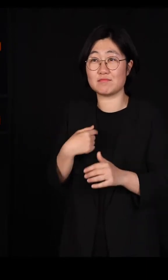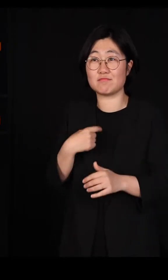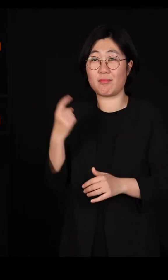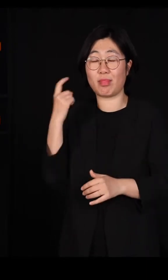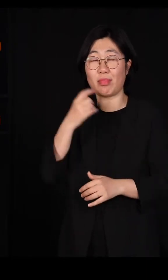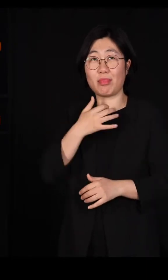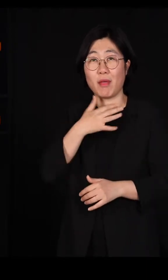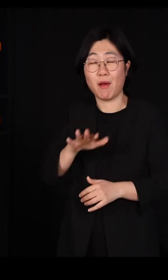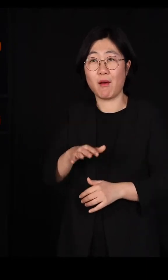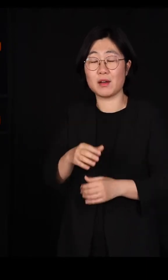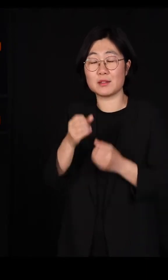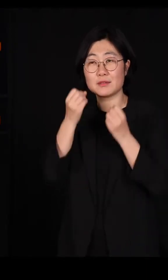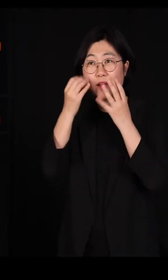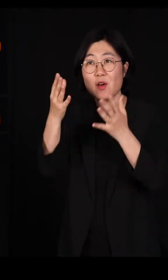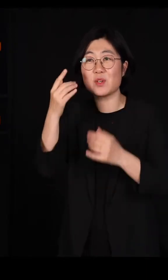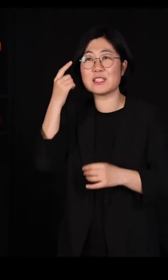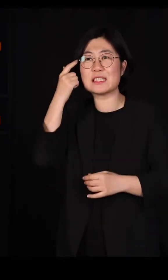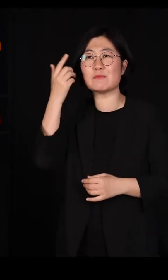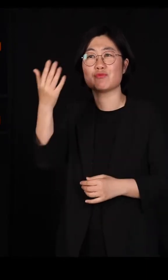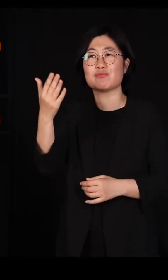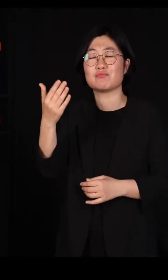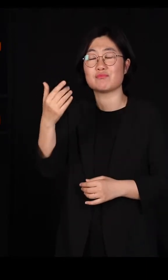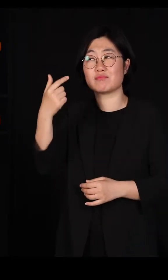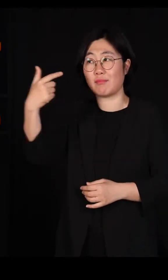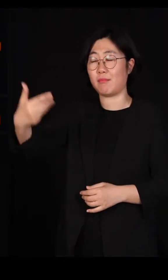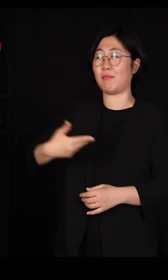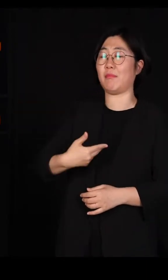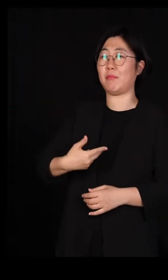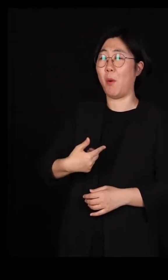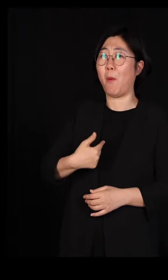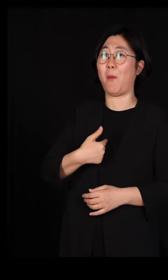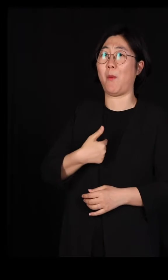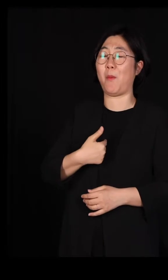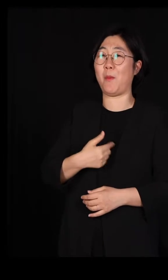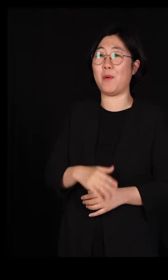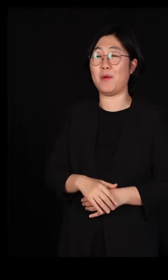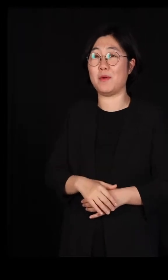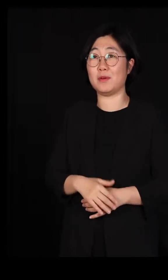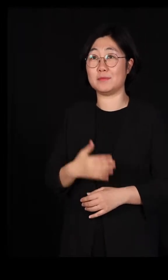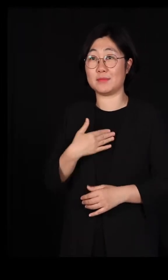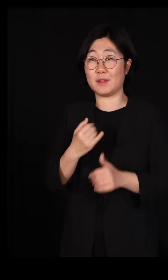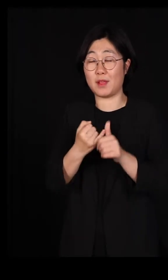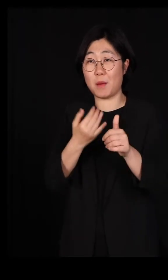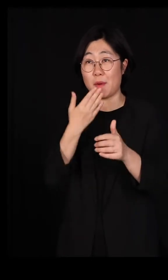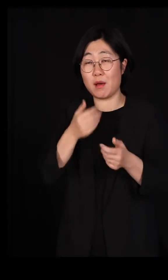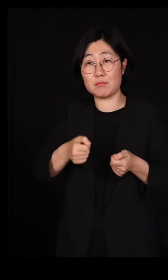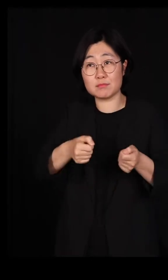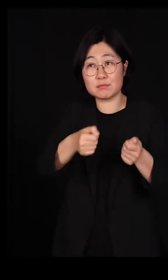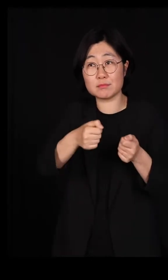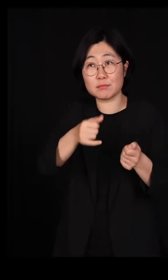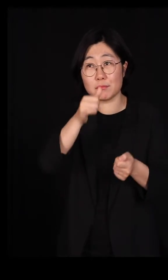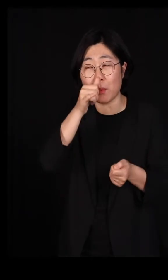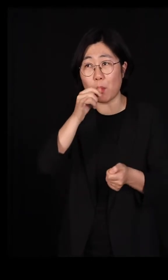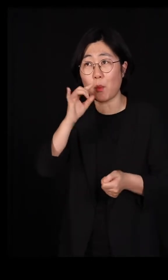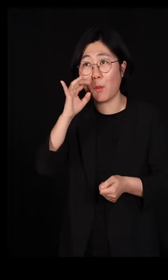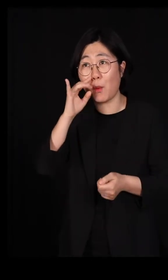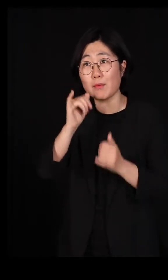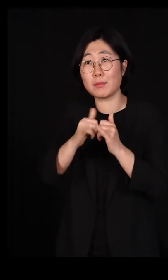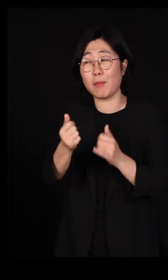듣지 않았던 새로운 질문이 제 인생에 하나 들어왔어요. 제가 남편 밥을 챙겨 주는지 궁금하신